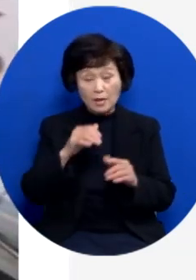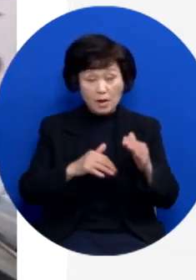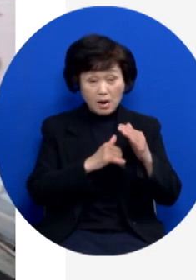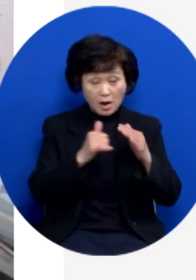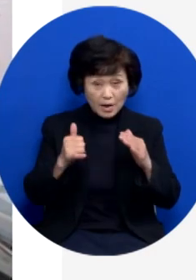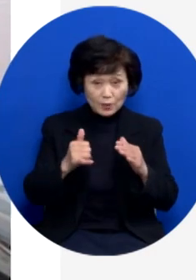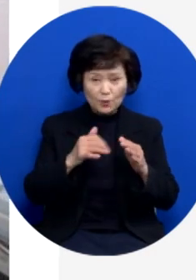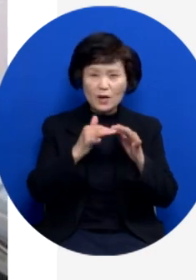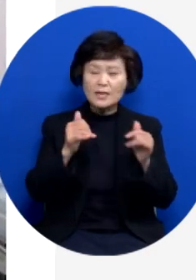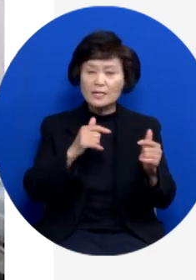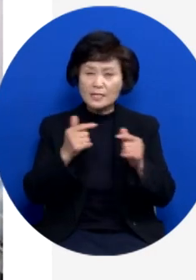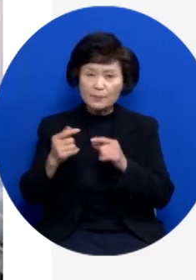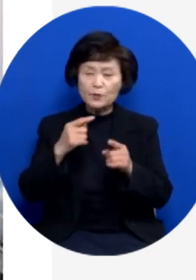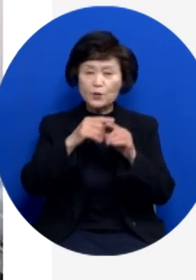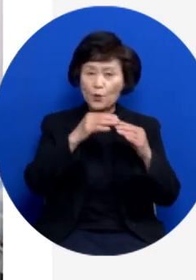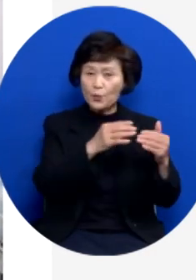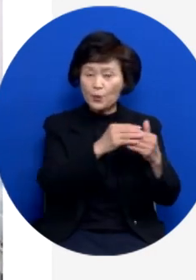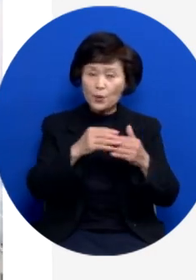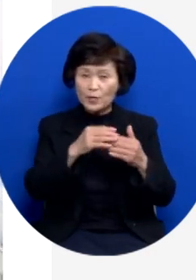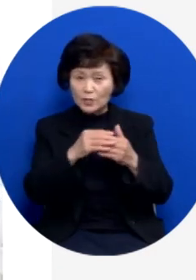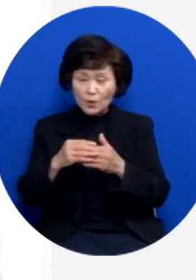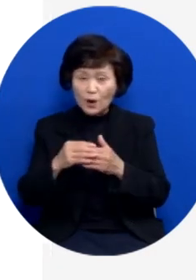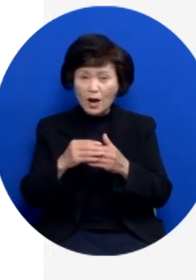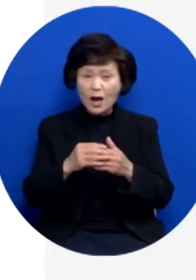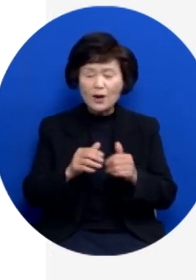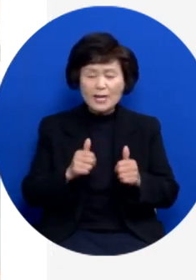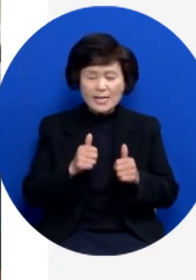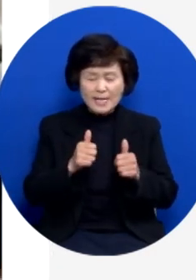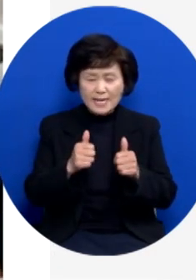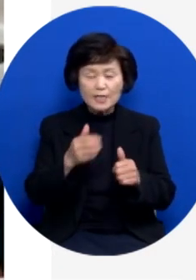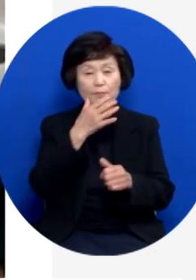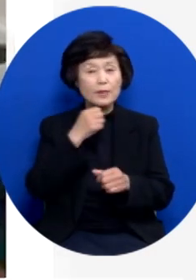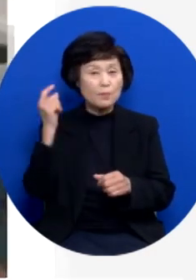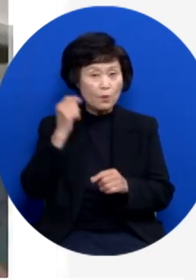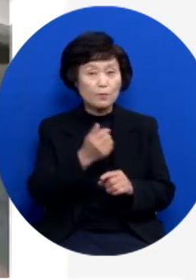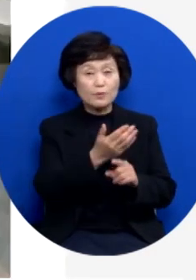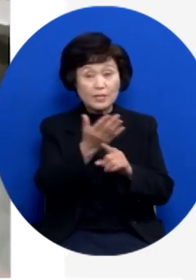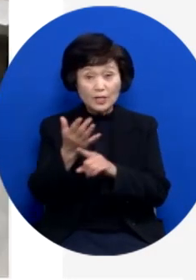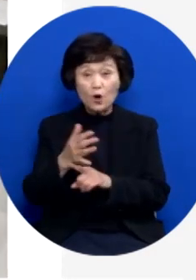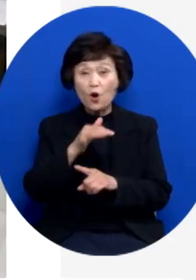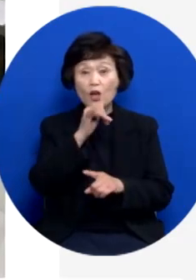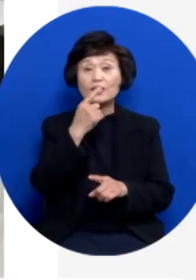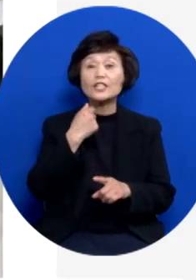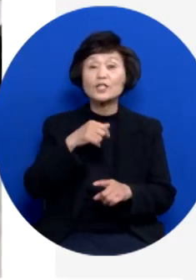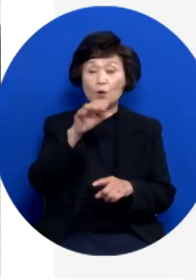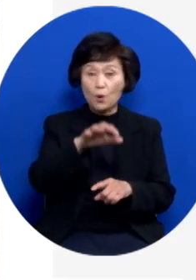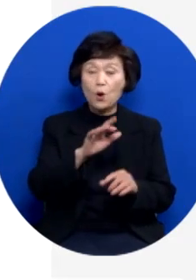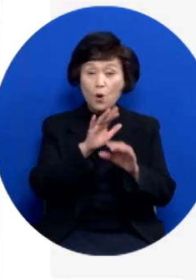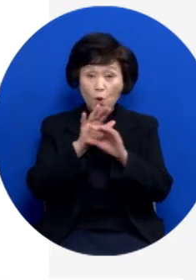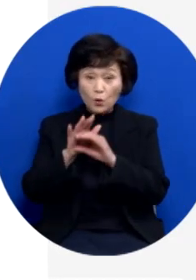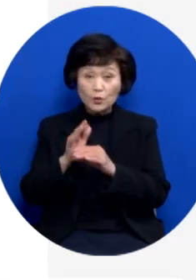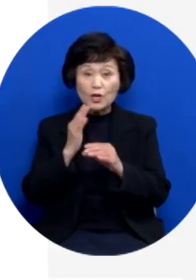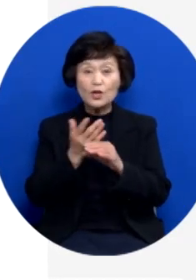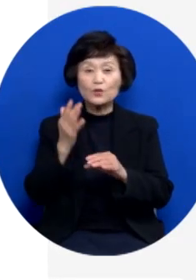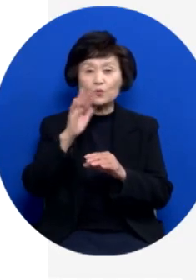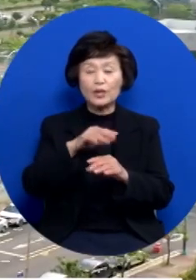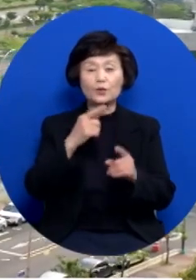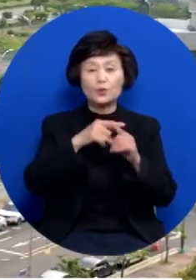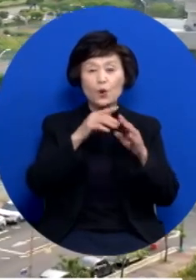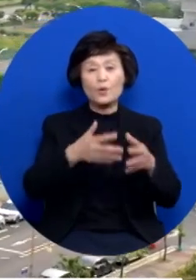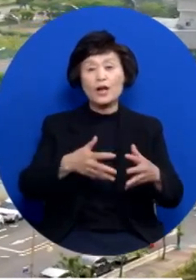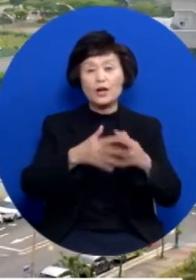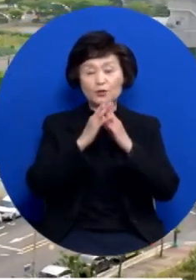정착과 양육, 훈련, 사역의 단계를 충실히 실천하며 코로나 기간에도 교회 건축과 교인 30%